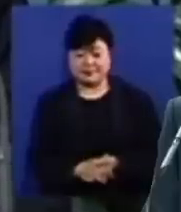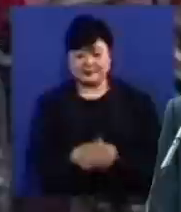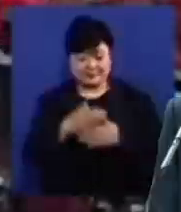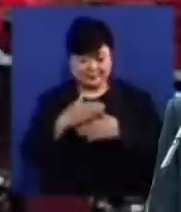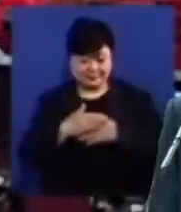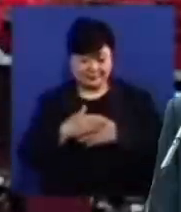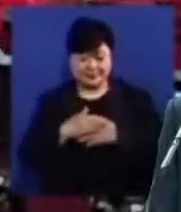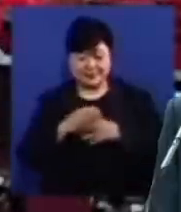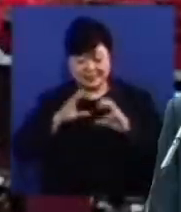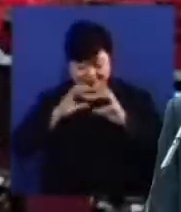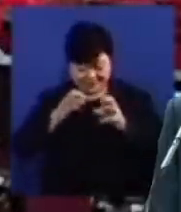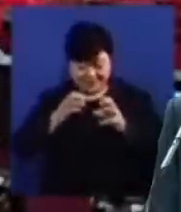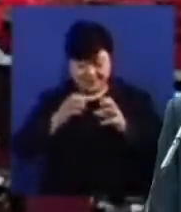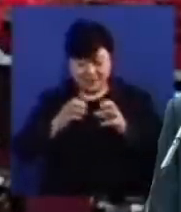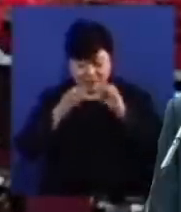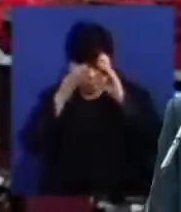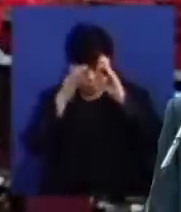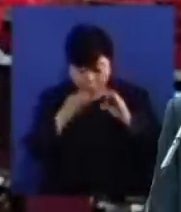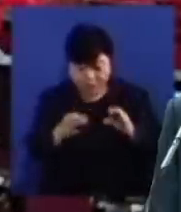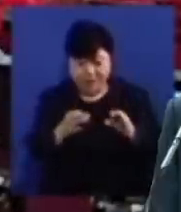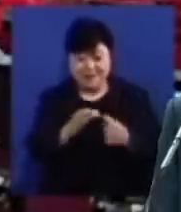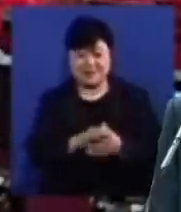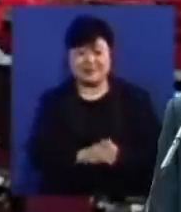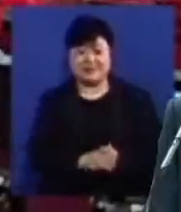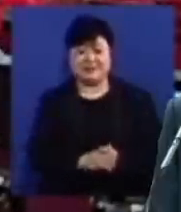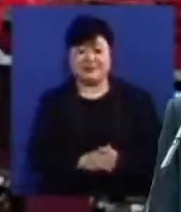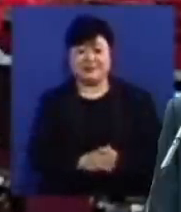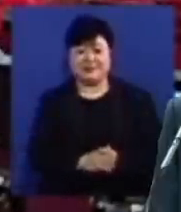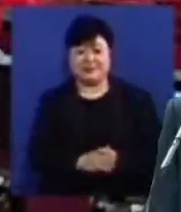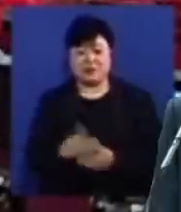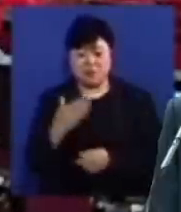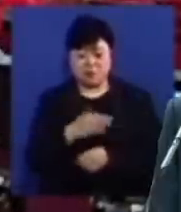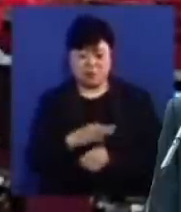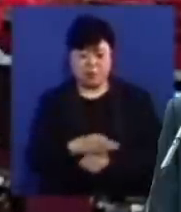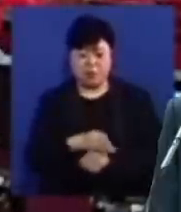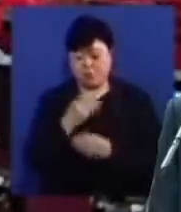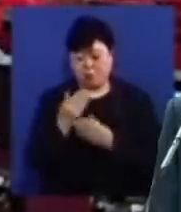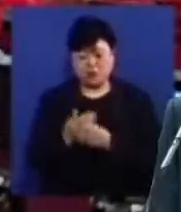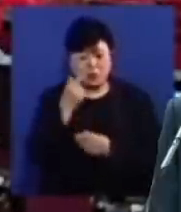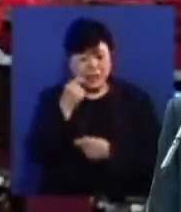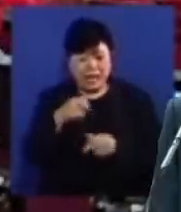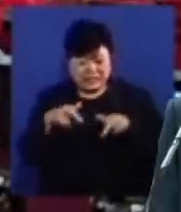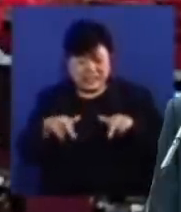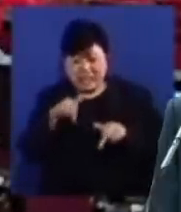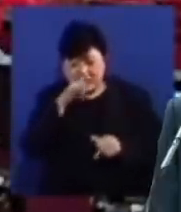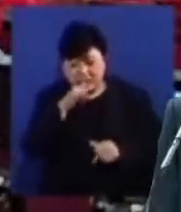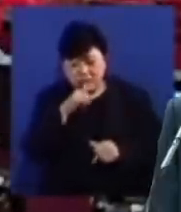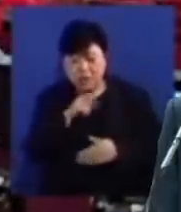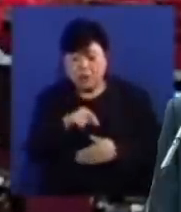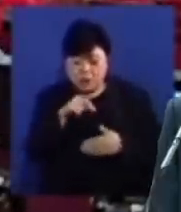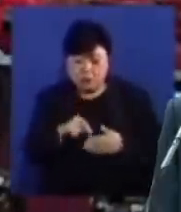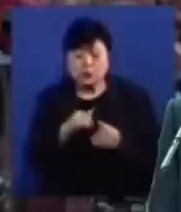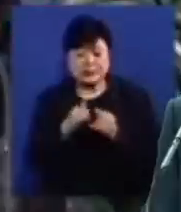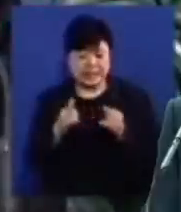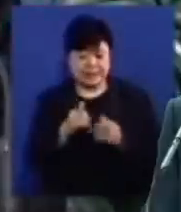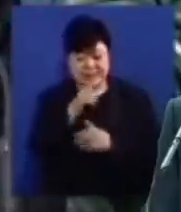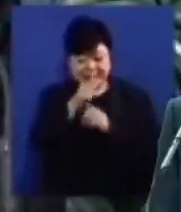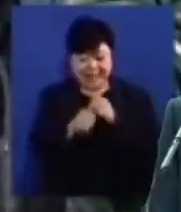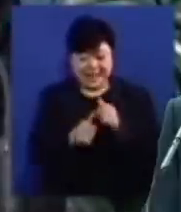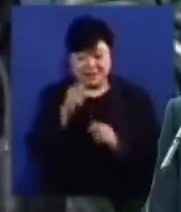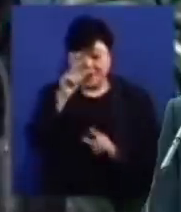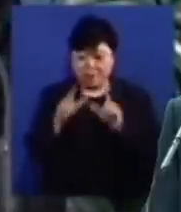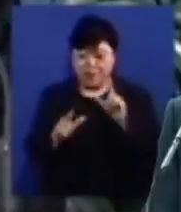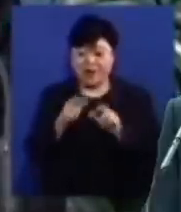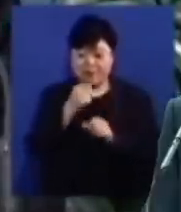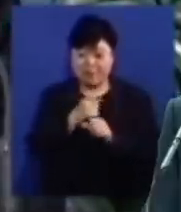내가 세상 보기에는 신체 오관이 온전하지 못하다지라도 우리 속 사람이 하나님의